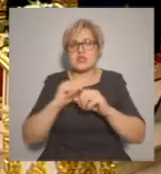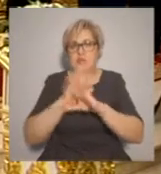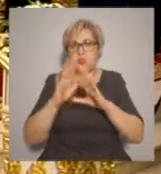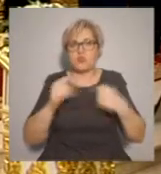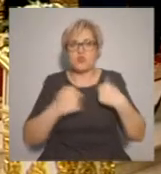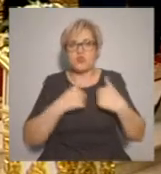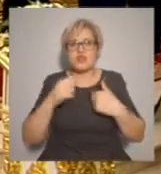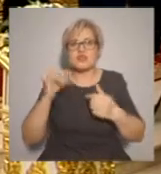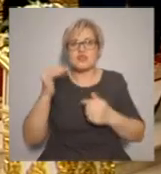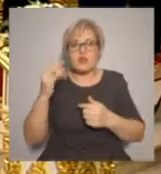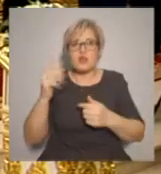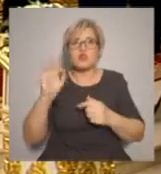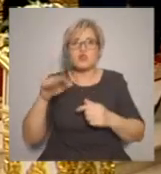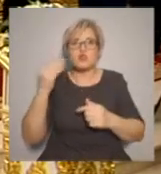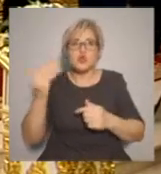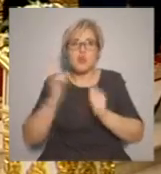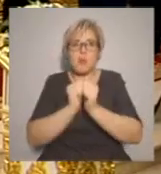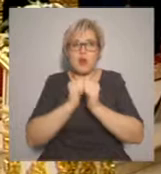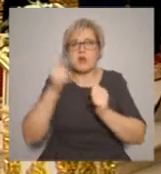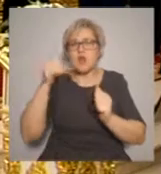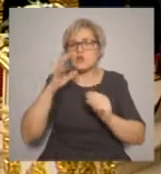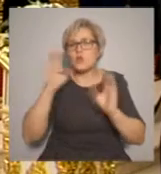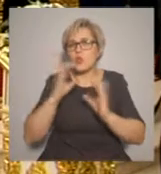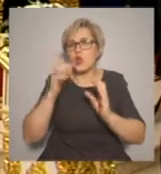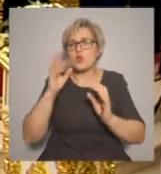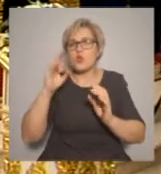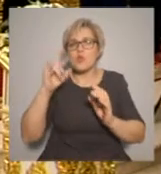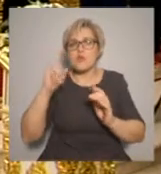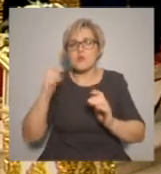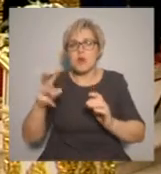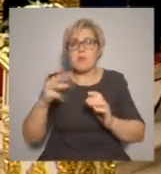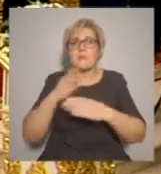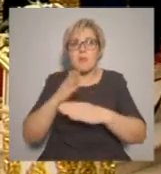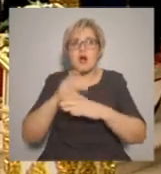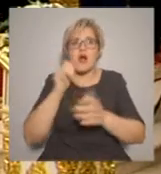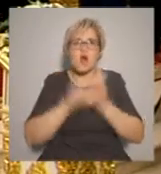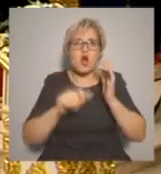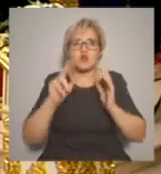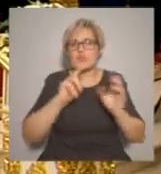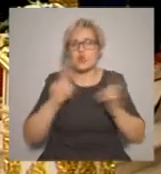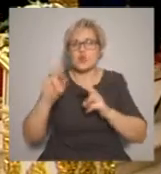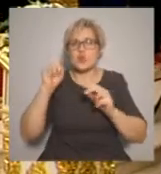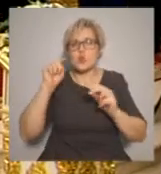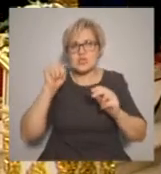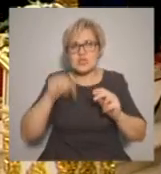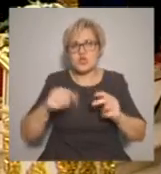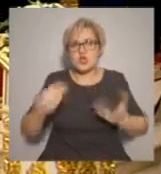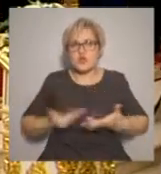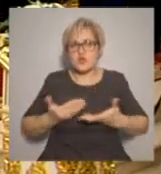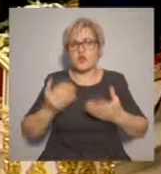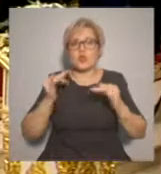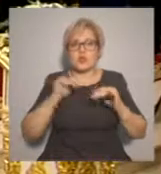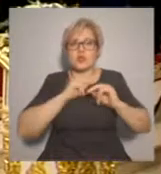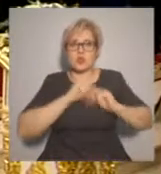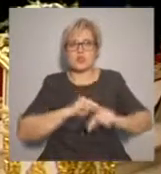вашей инициативе он был назван в честь святой мученицы Татьяны. Пусть ее молитвами Господь